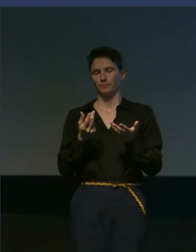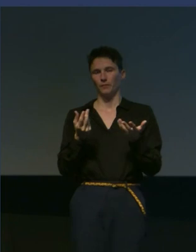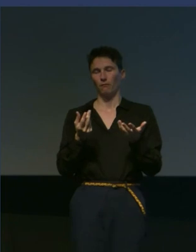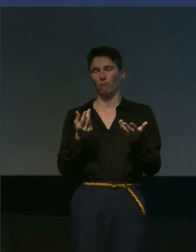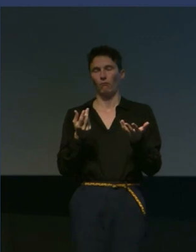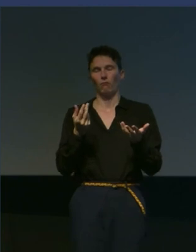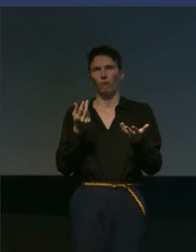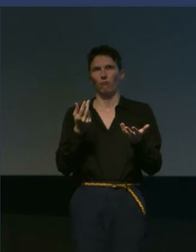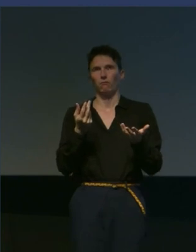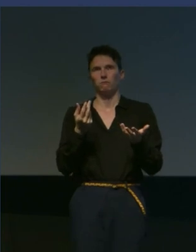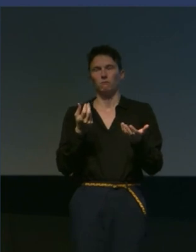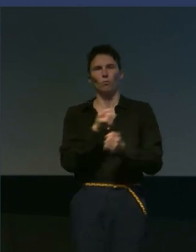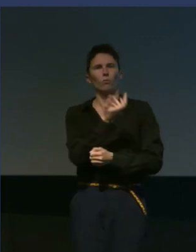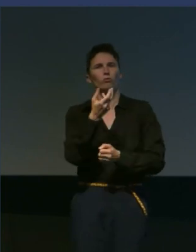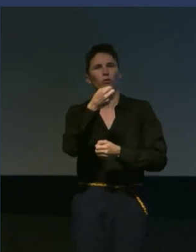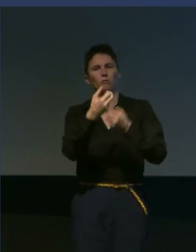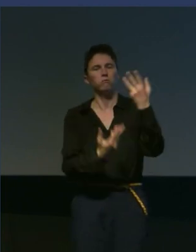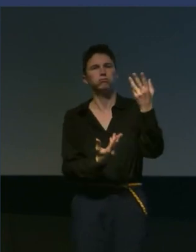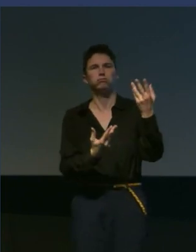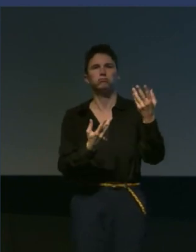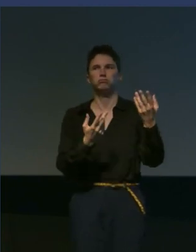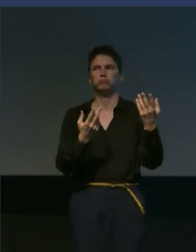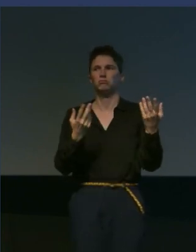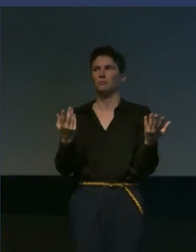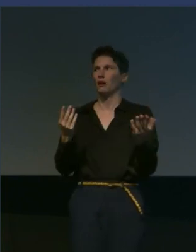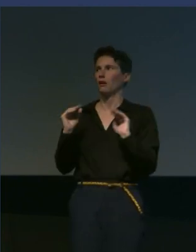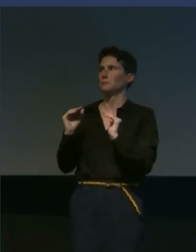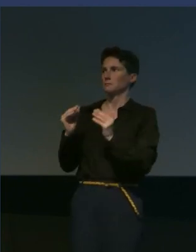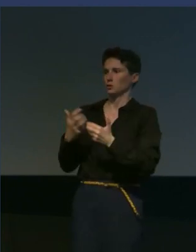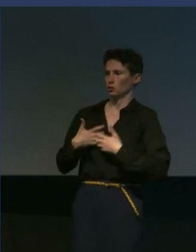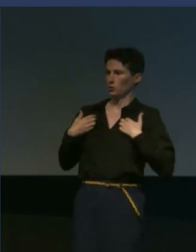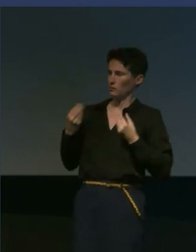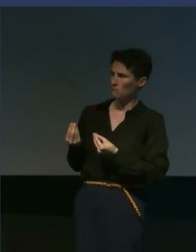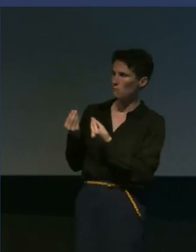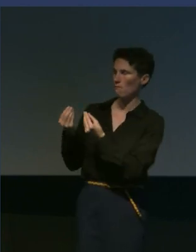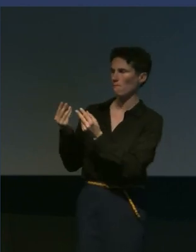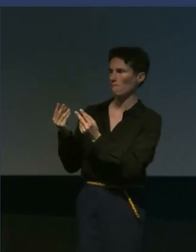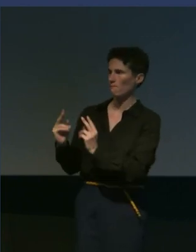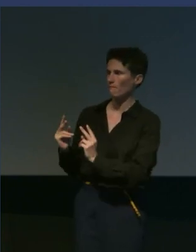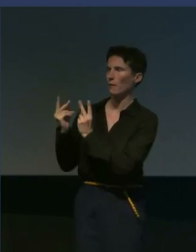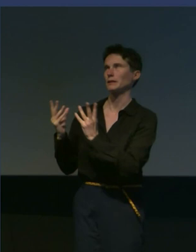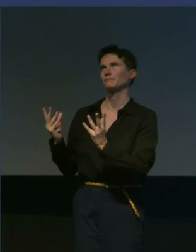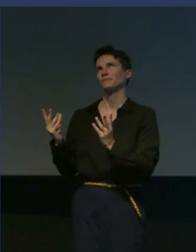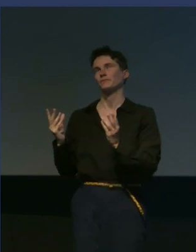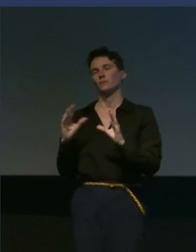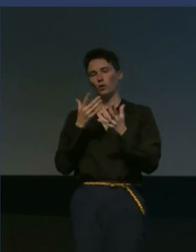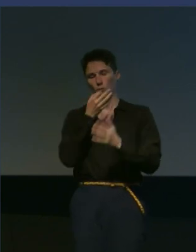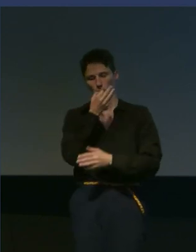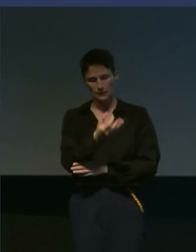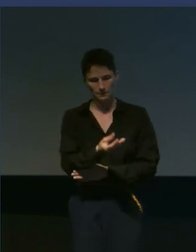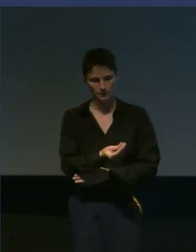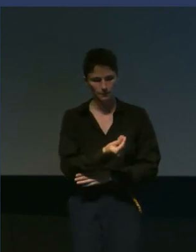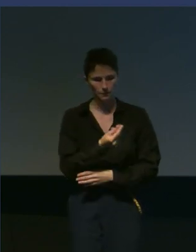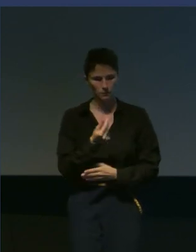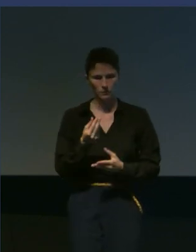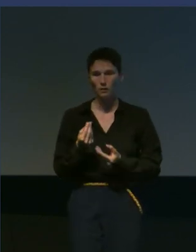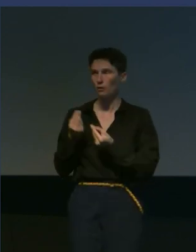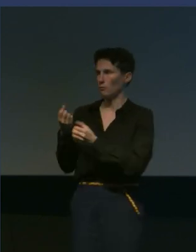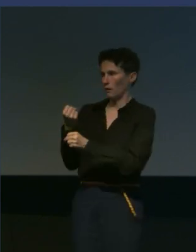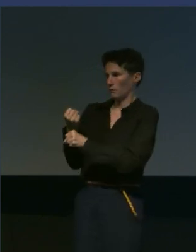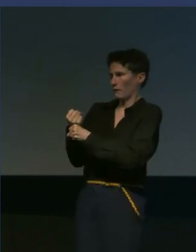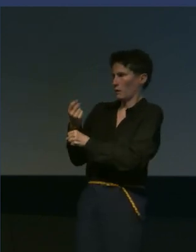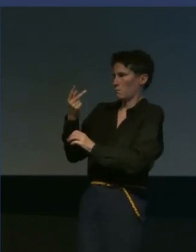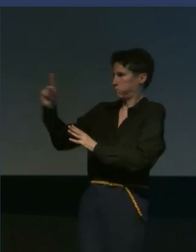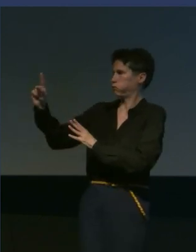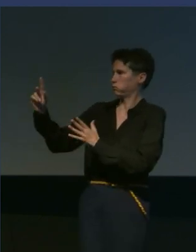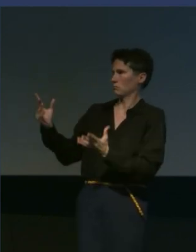Non seulement parce que ça replace les scientifiques sur, enfin, comment dire ça, c'est juste leur rendre leur travail,